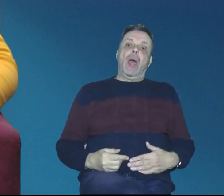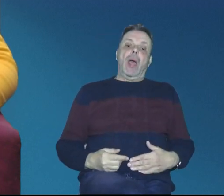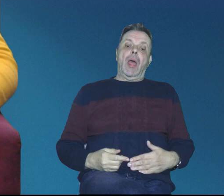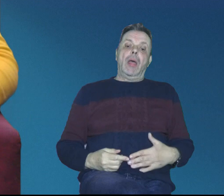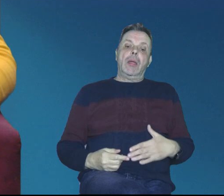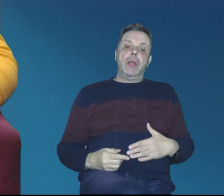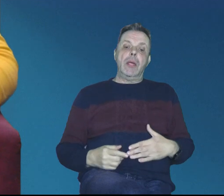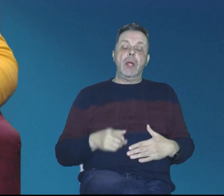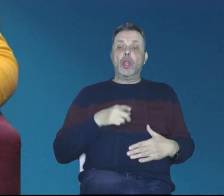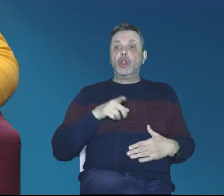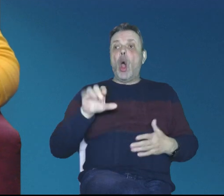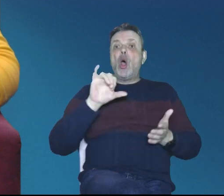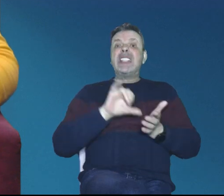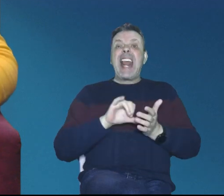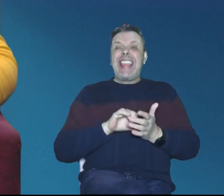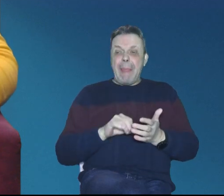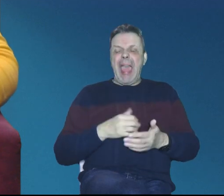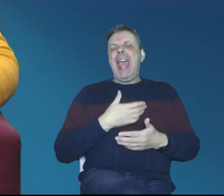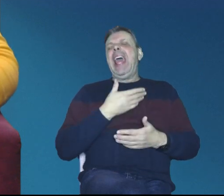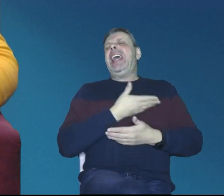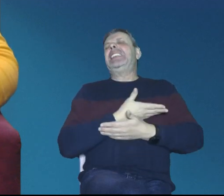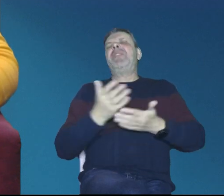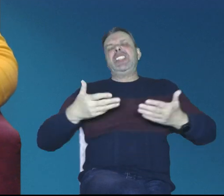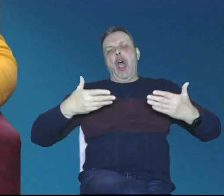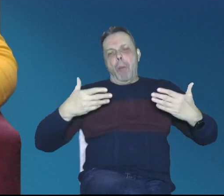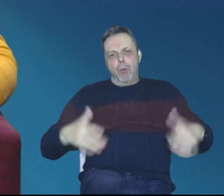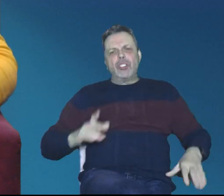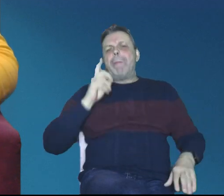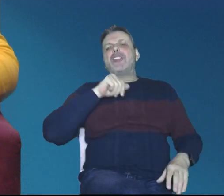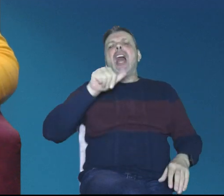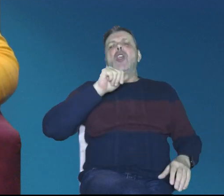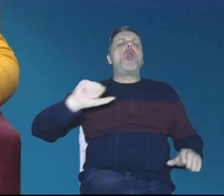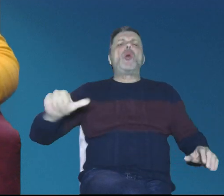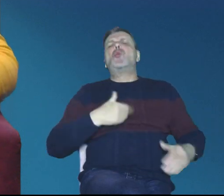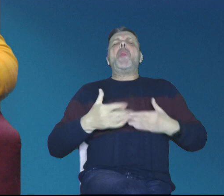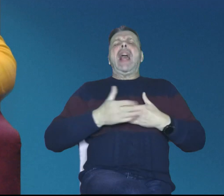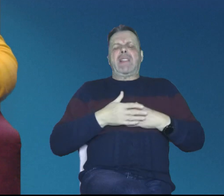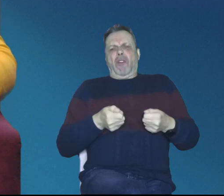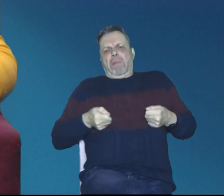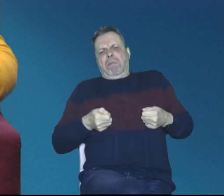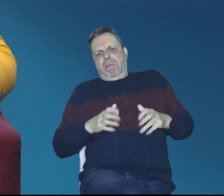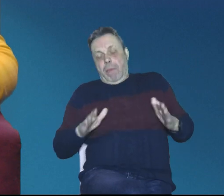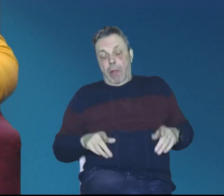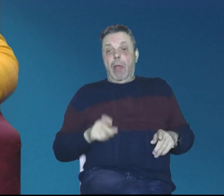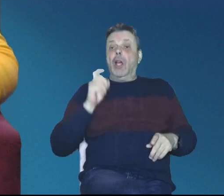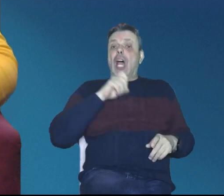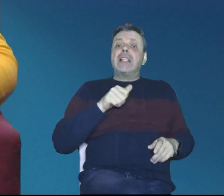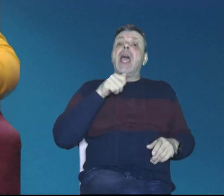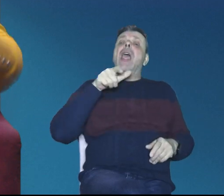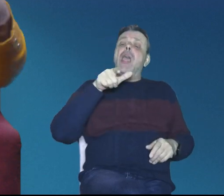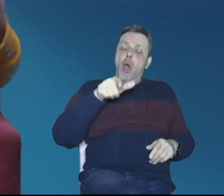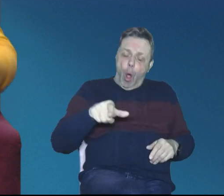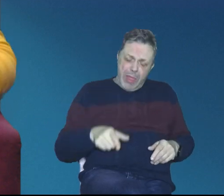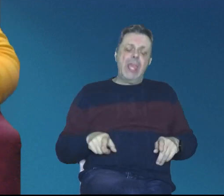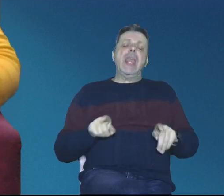Vjerujte mi, do kraja, već do sredine svi se opuste. Čak i oni koji su najzatvoreniji introverti,